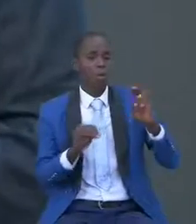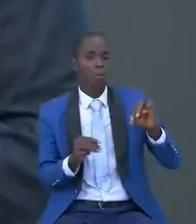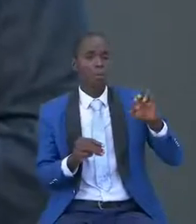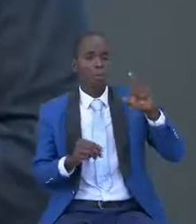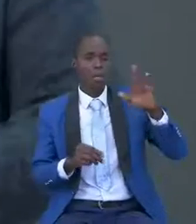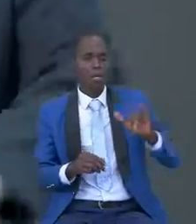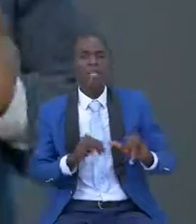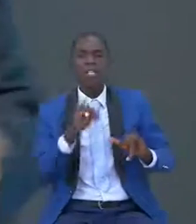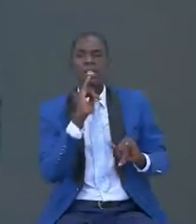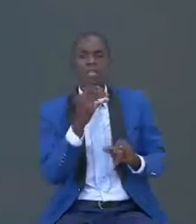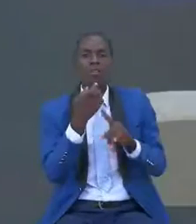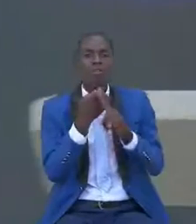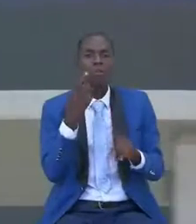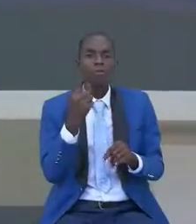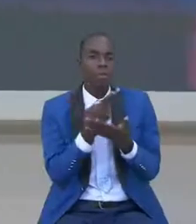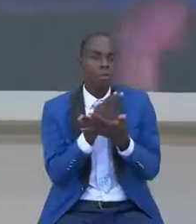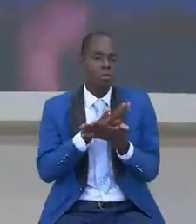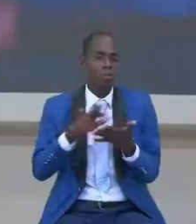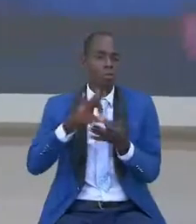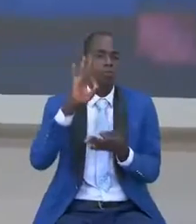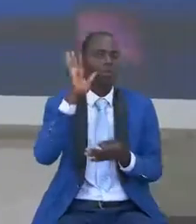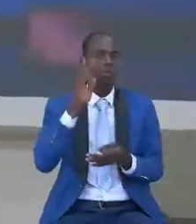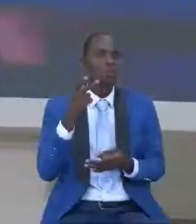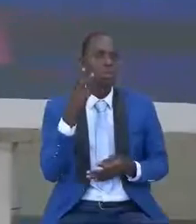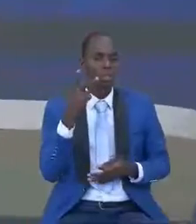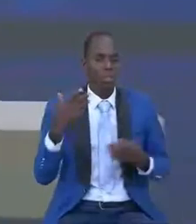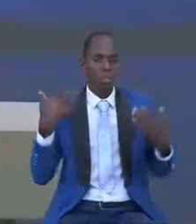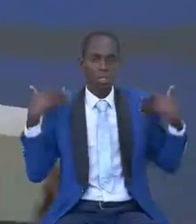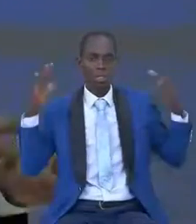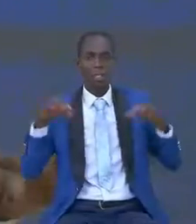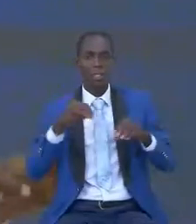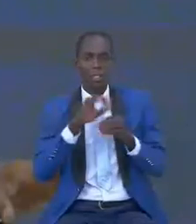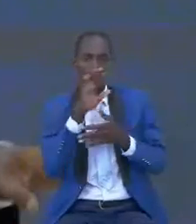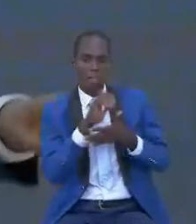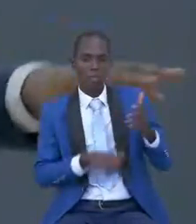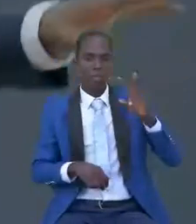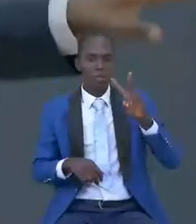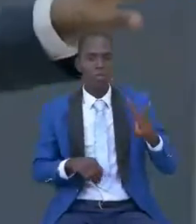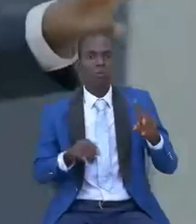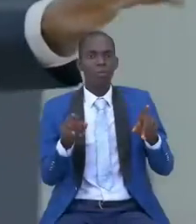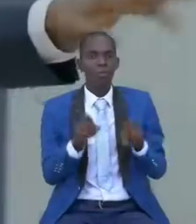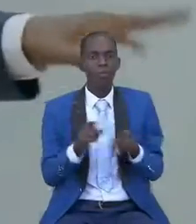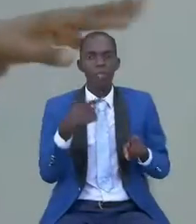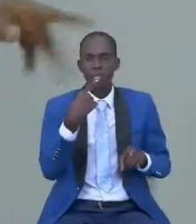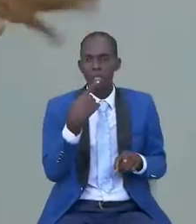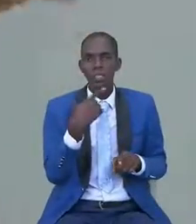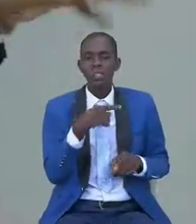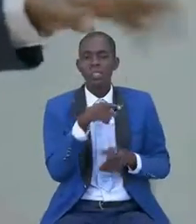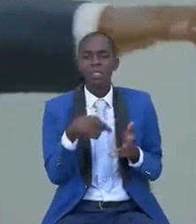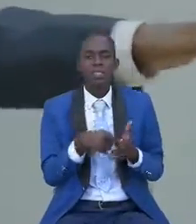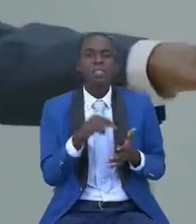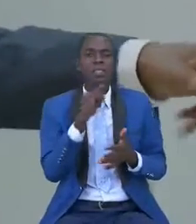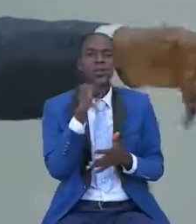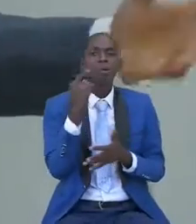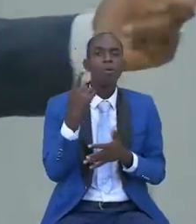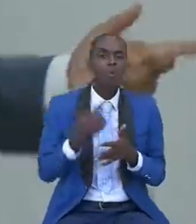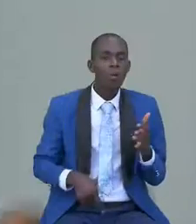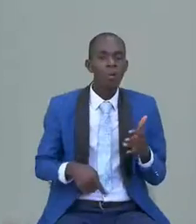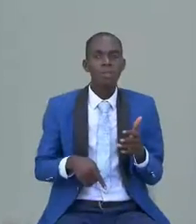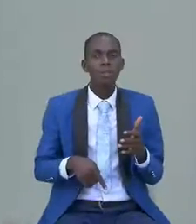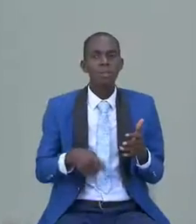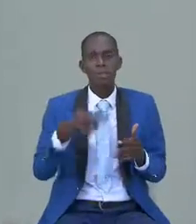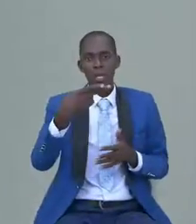du Saint-Esprit. Vous verrez les anges dans le chapitre 2, comme ils ont dit. Voici ce que